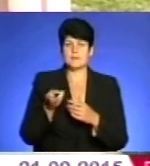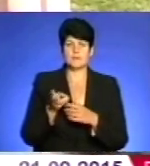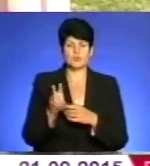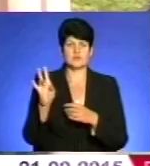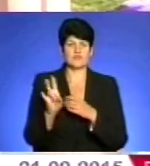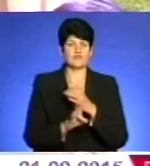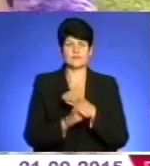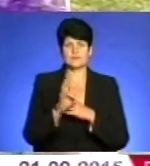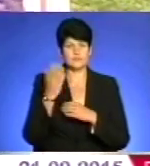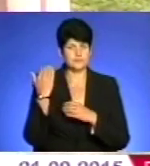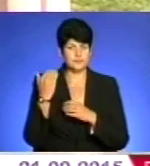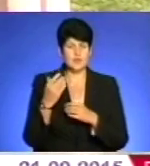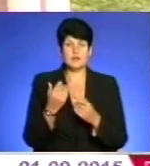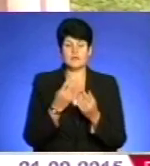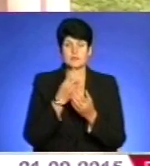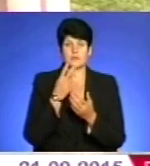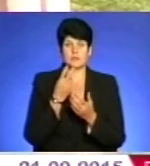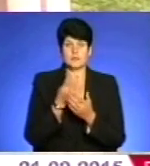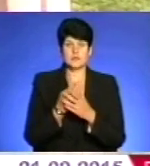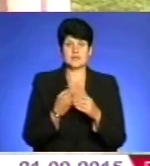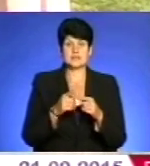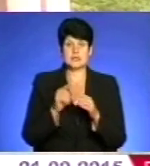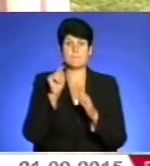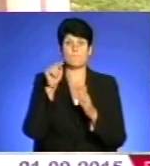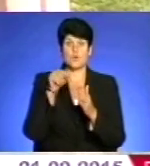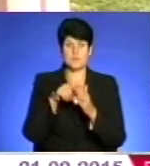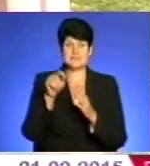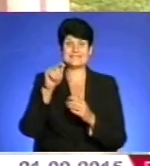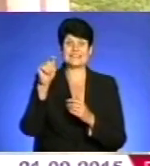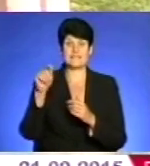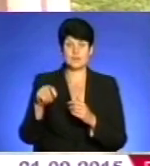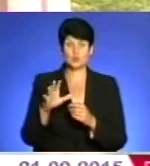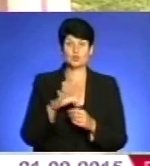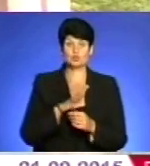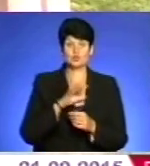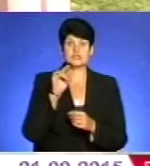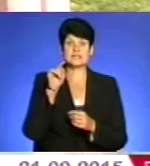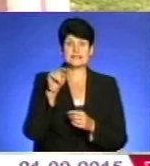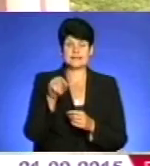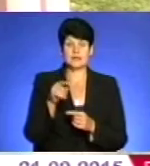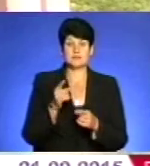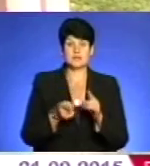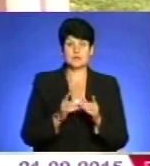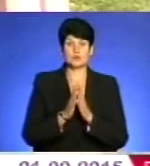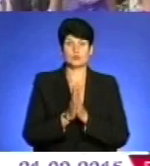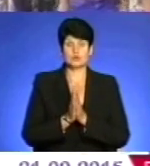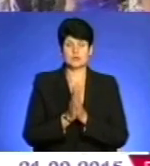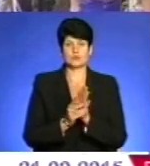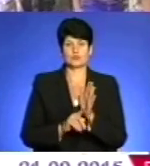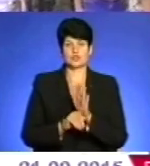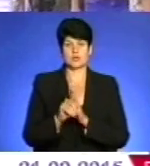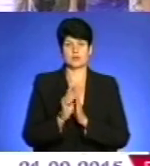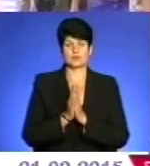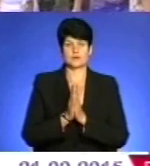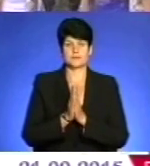цьому. Але побачити це, попасти на війну і побути там, дійсно хлопці навернулись до Господа, почали молитися.